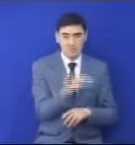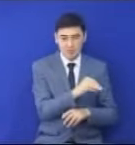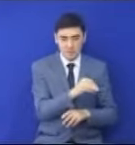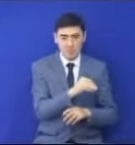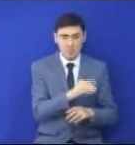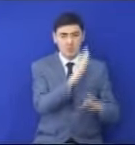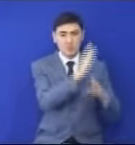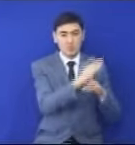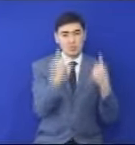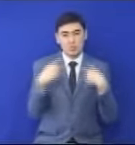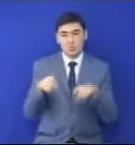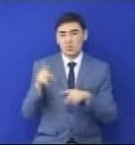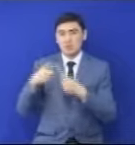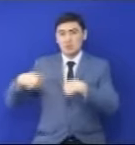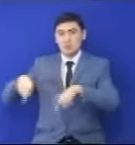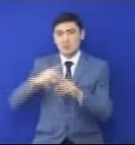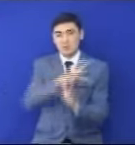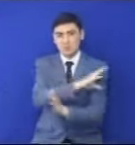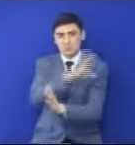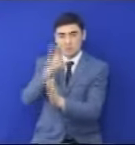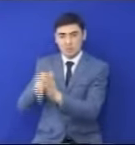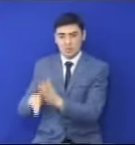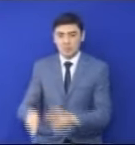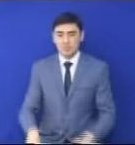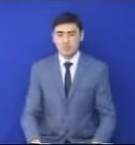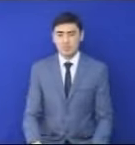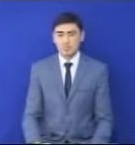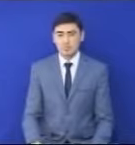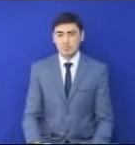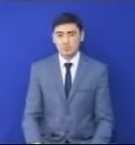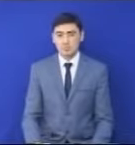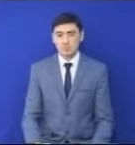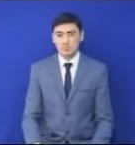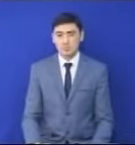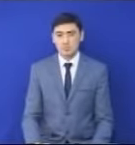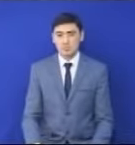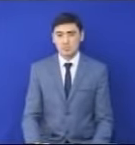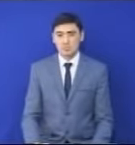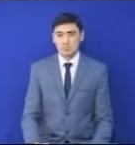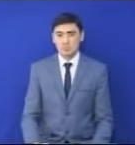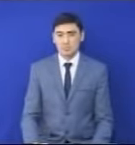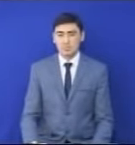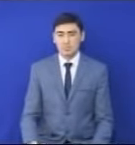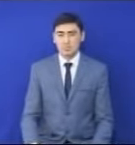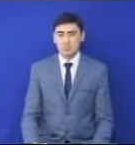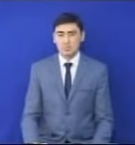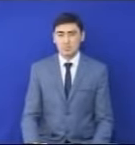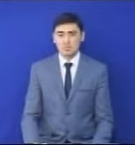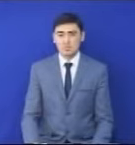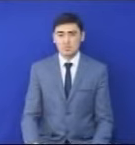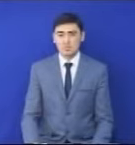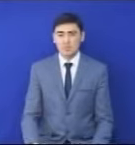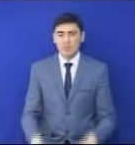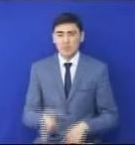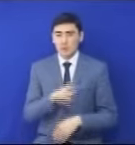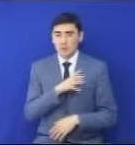кәсіпорындарға берілген. Арсыл Мадвасова, Сәуле Байғалиева, Серік Нұртаза, Ернұр Қалелов, Семей телеарнасы. Оқыс